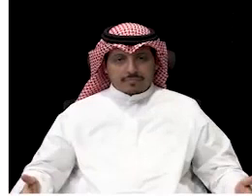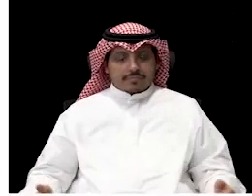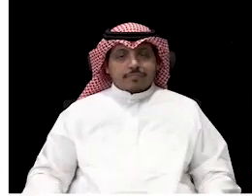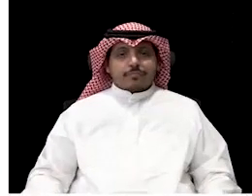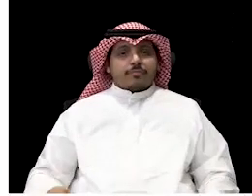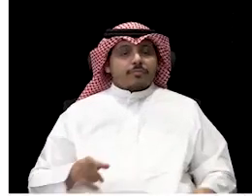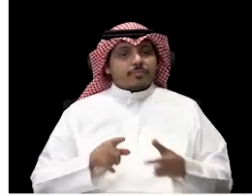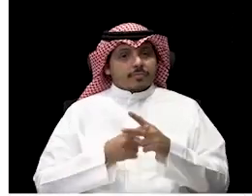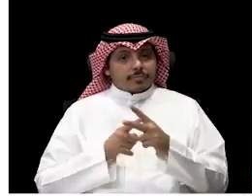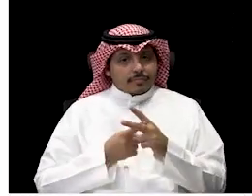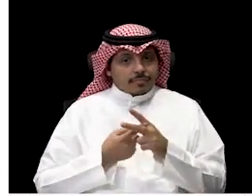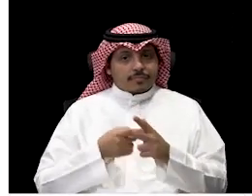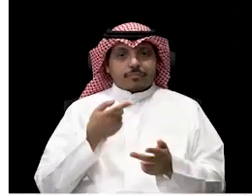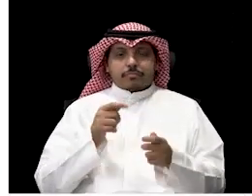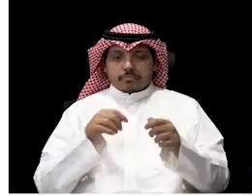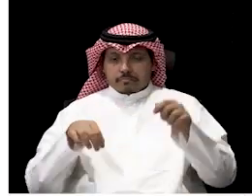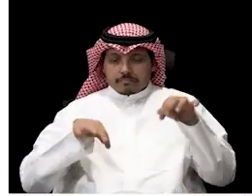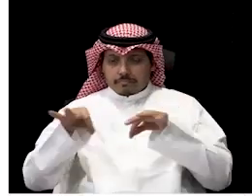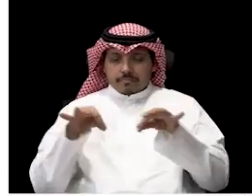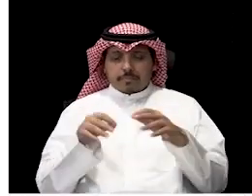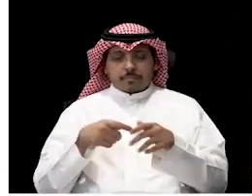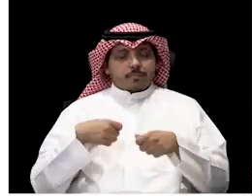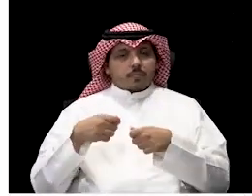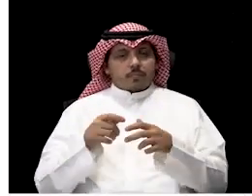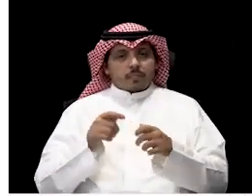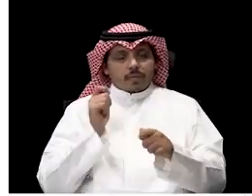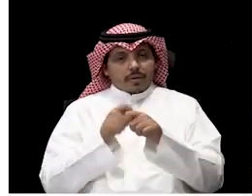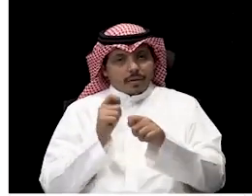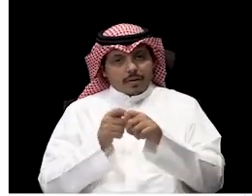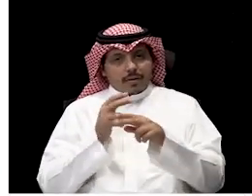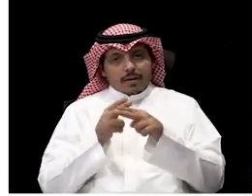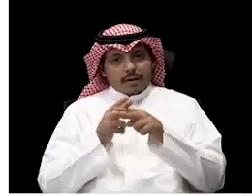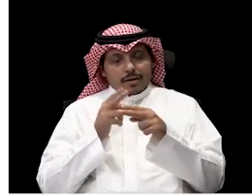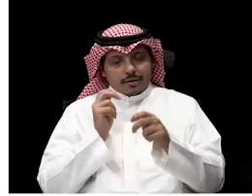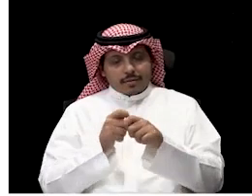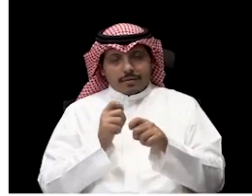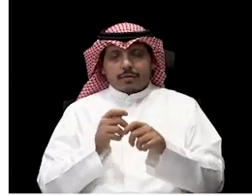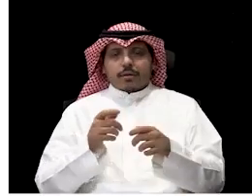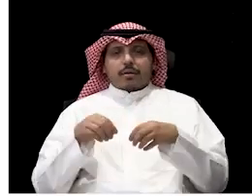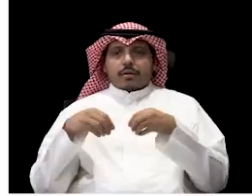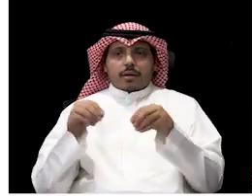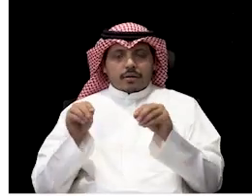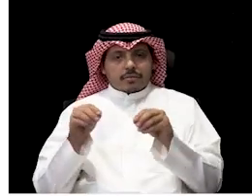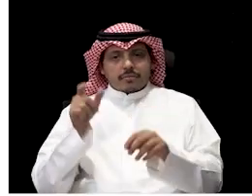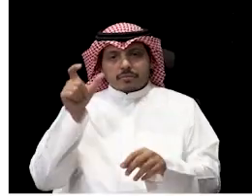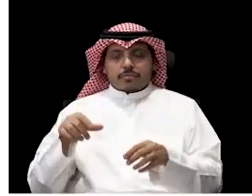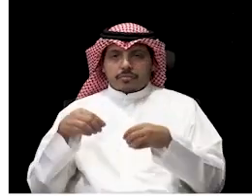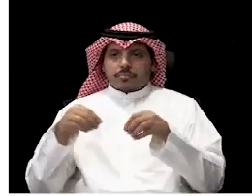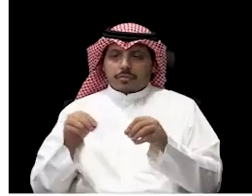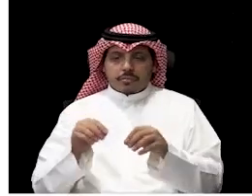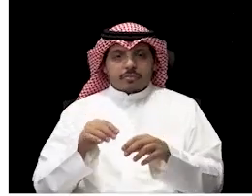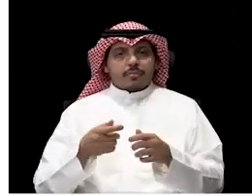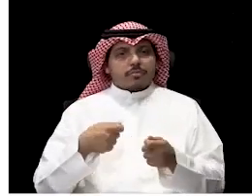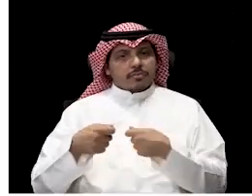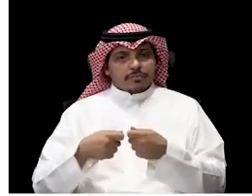مصمم، نجار، حداد، تاجر، بائع. إذن هذا يدل على ماذا عزيزي الطالب؟ يدل على